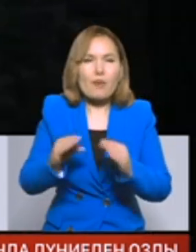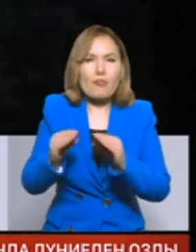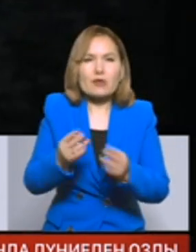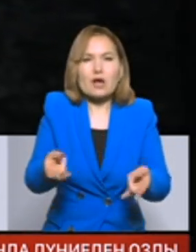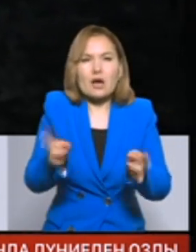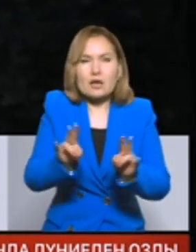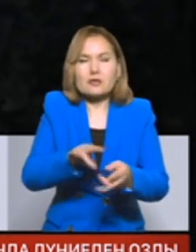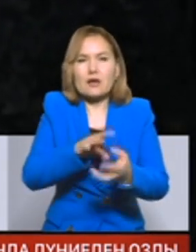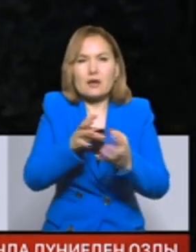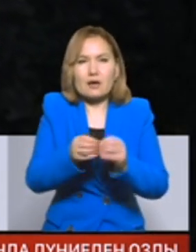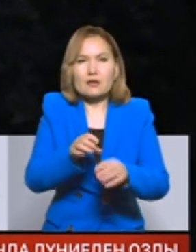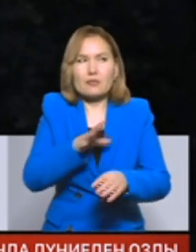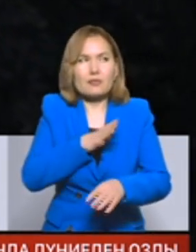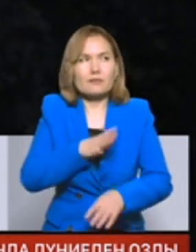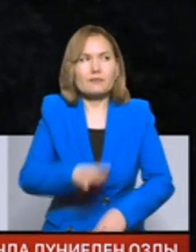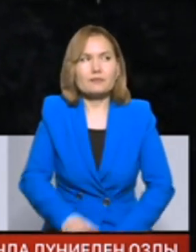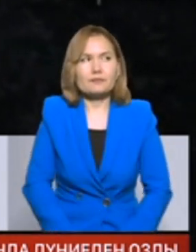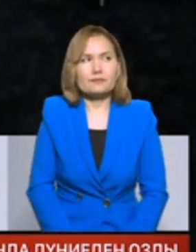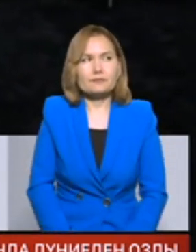болған.